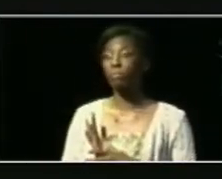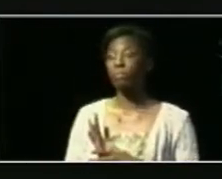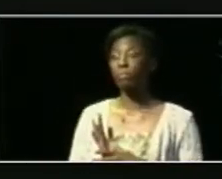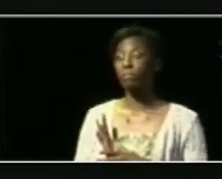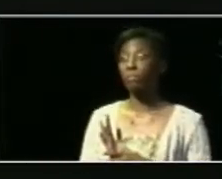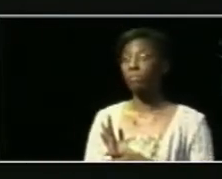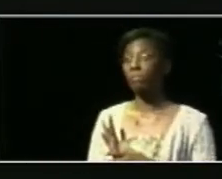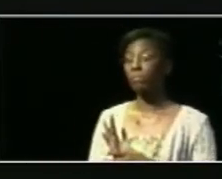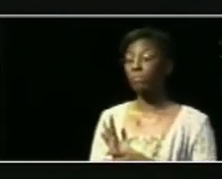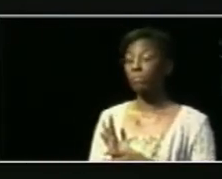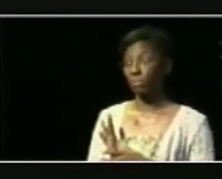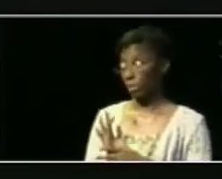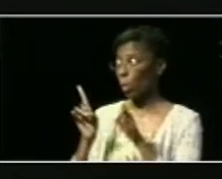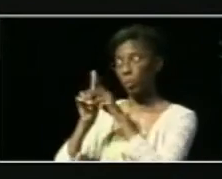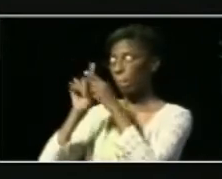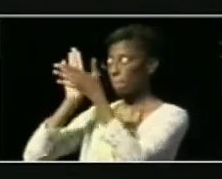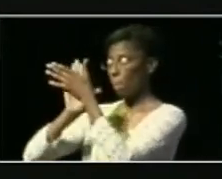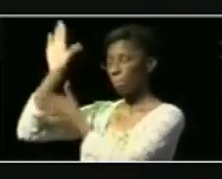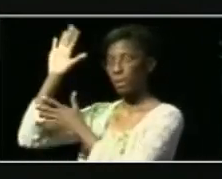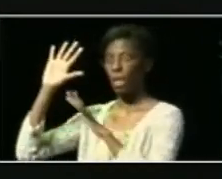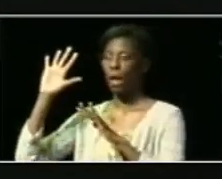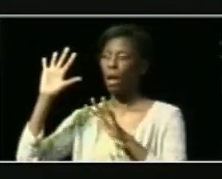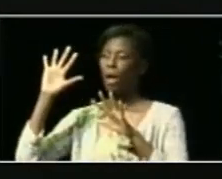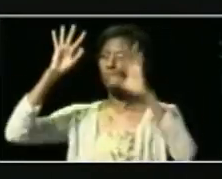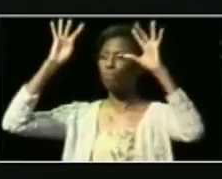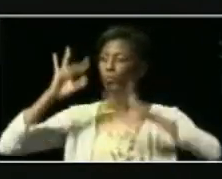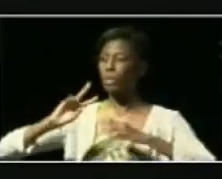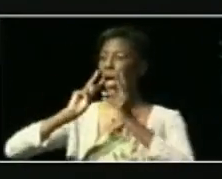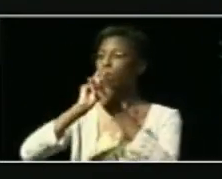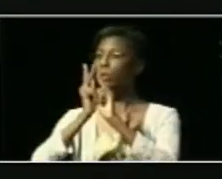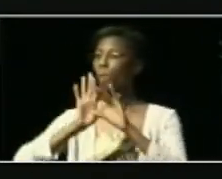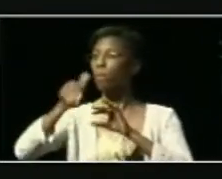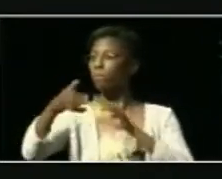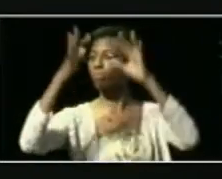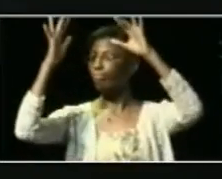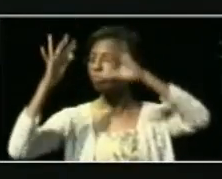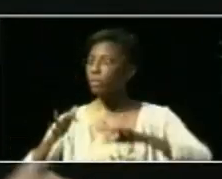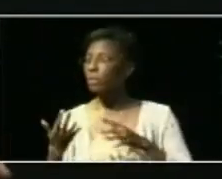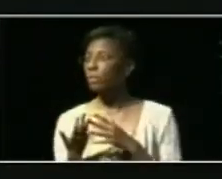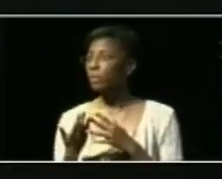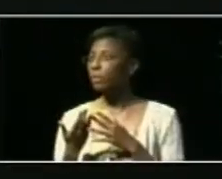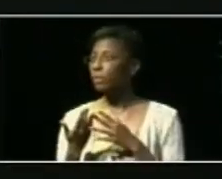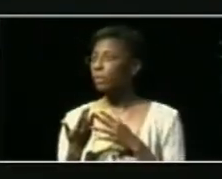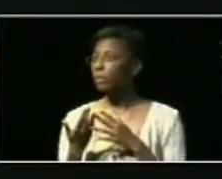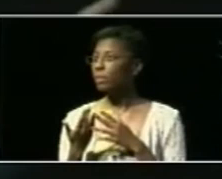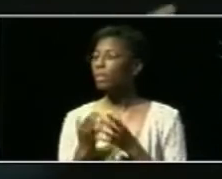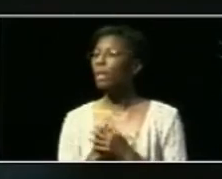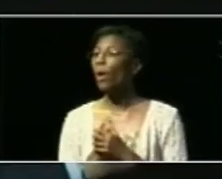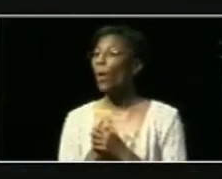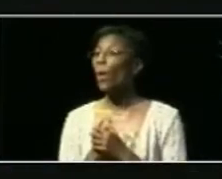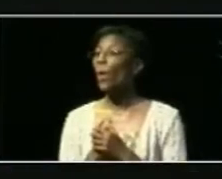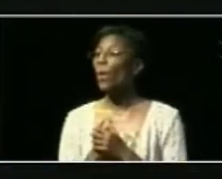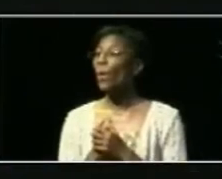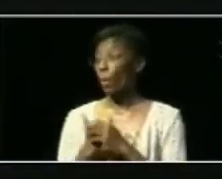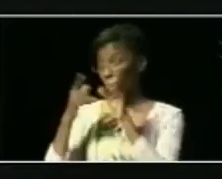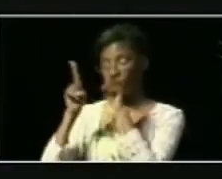promise of the latter rain. À travers la promesse de la pluie de l'arrière-saison. Through the promise of the wonderful hope that we have